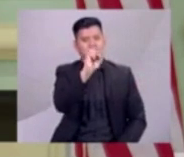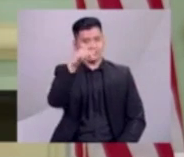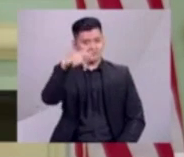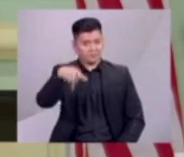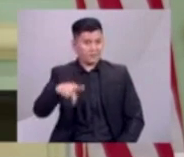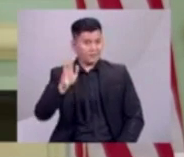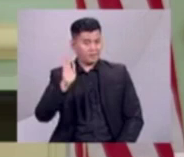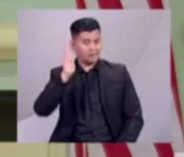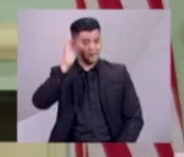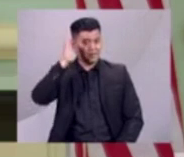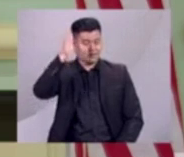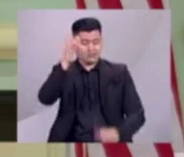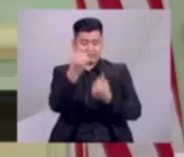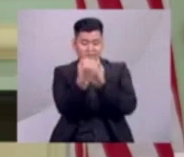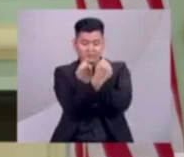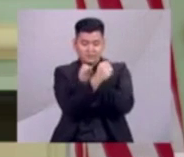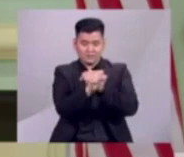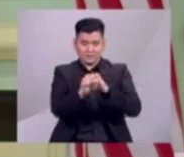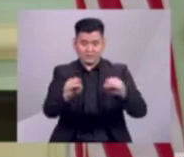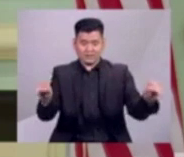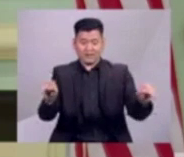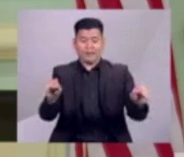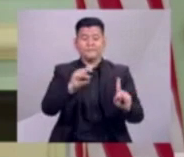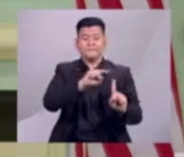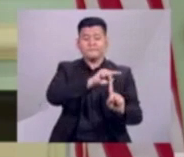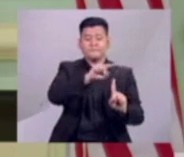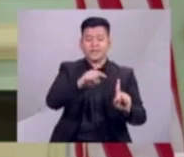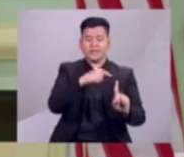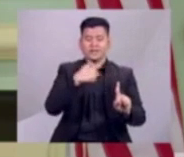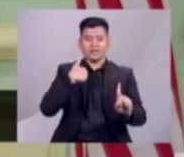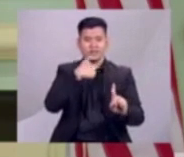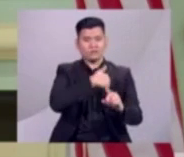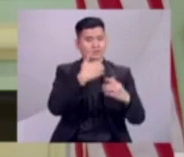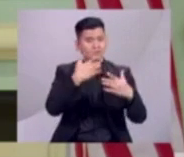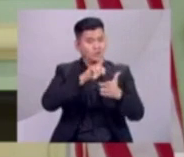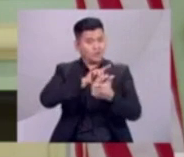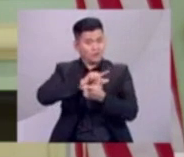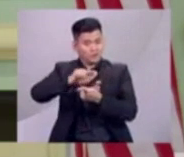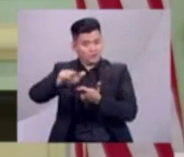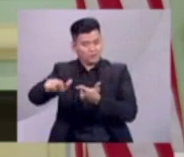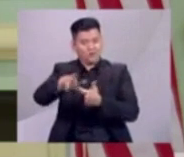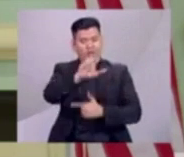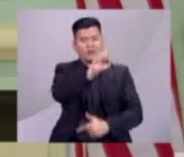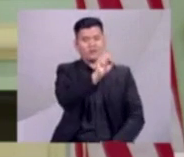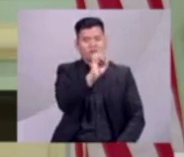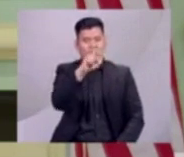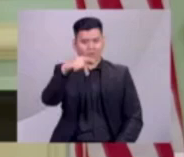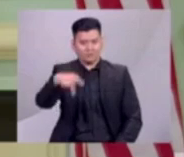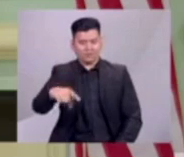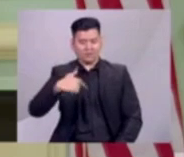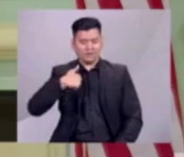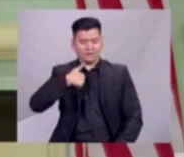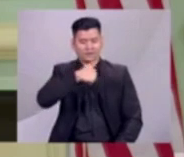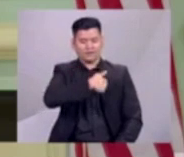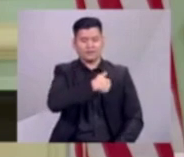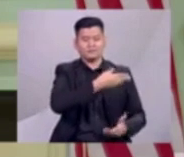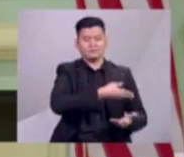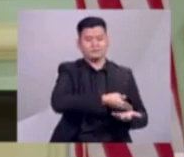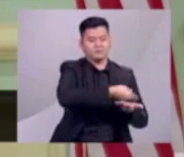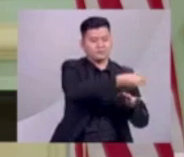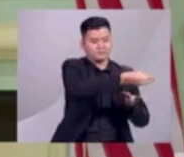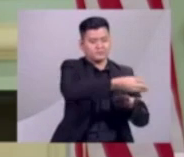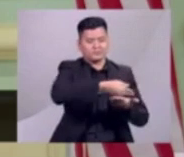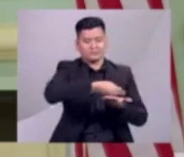dan apabila kita meluluskan sop Ini sop ini kita akan adakan sebagai rujukan kepada